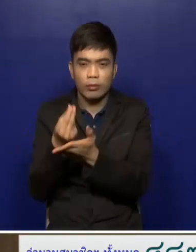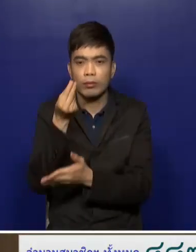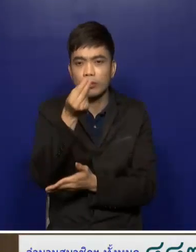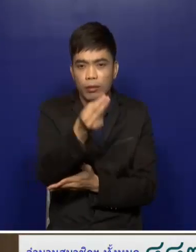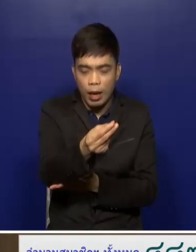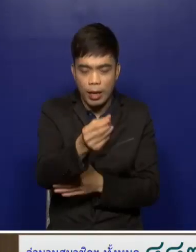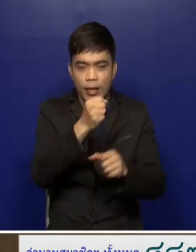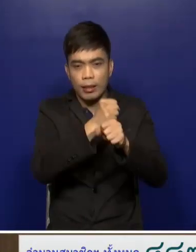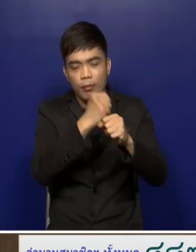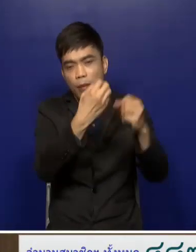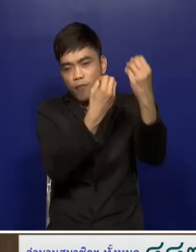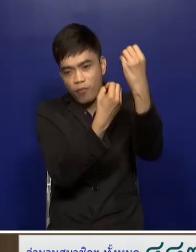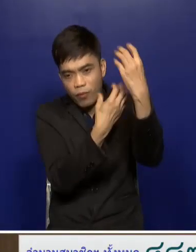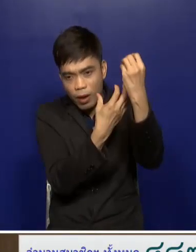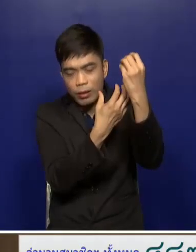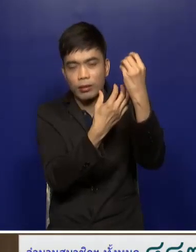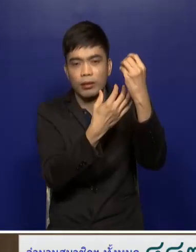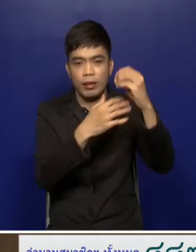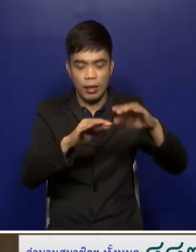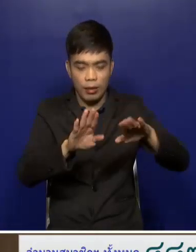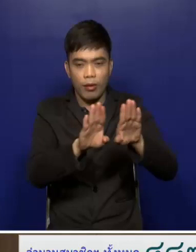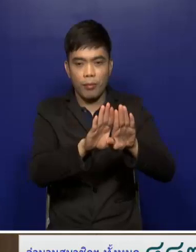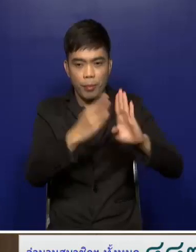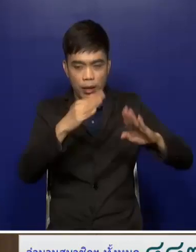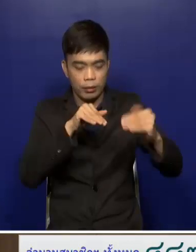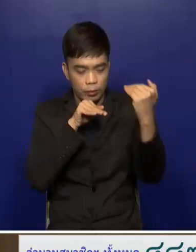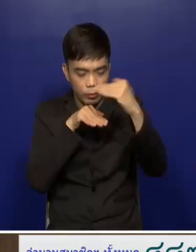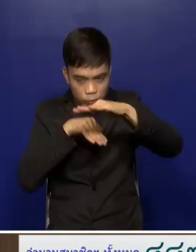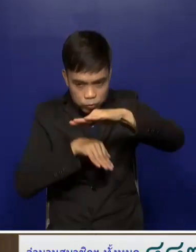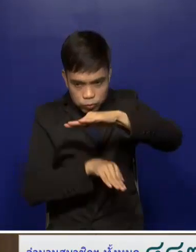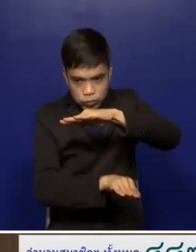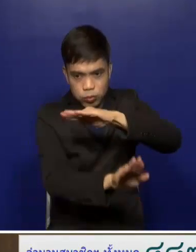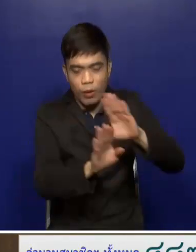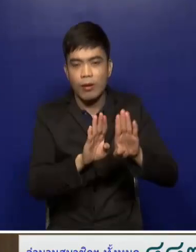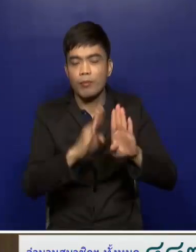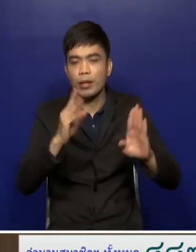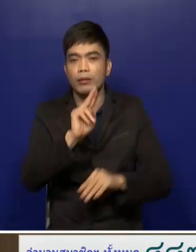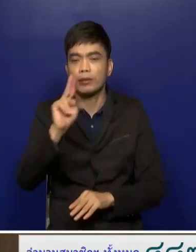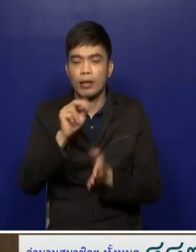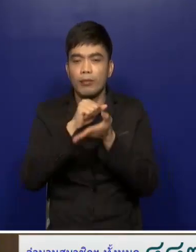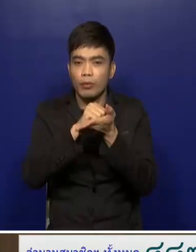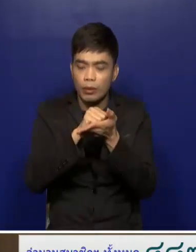ติดตั้งสัญญาณไฟจราจรและเปิดเส้นทางดังกล่าวให้กับพี่น้องประชาชนได้